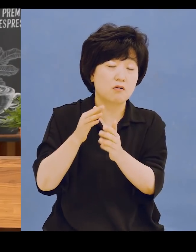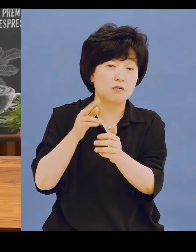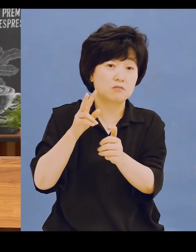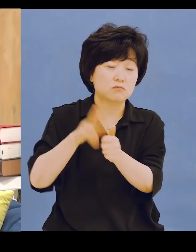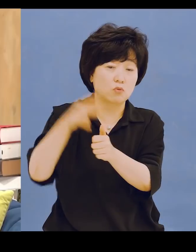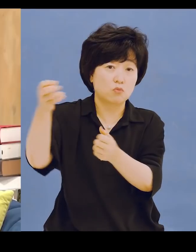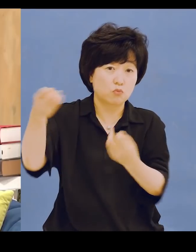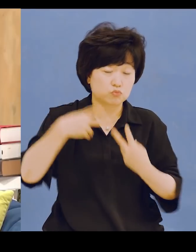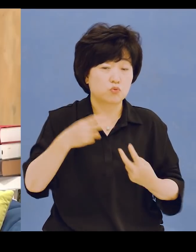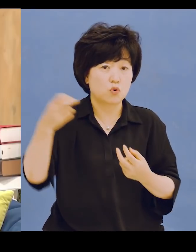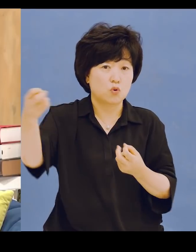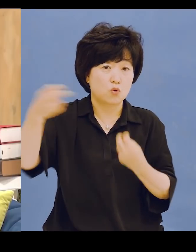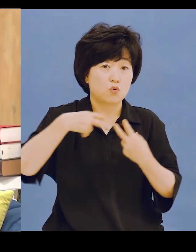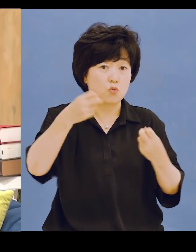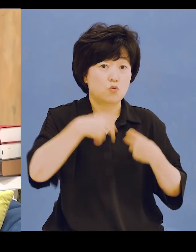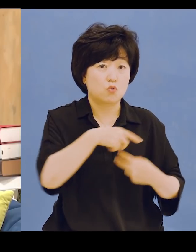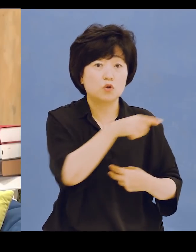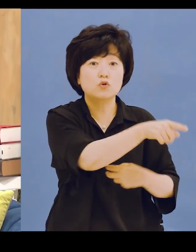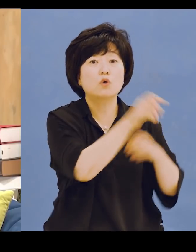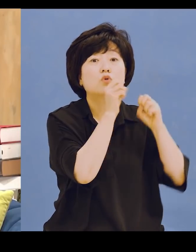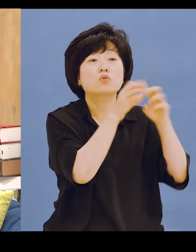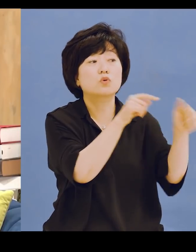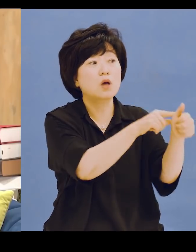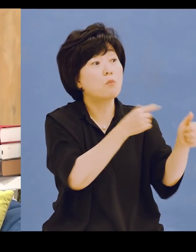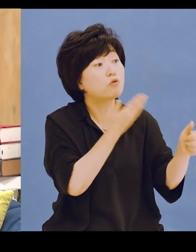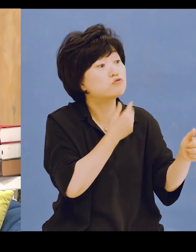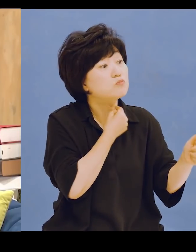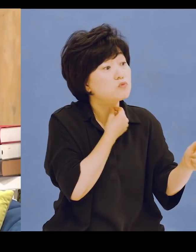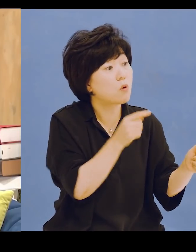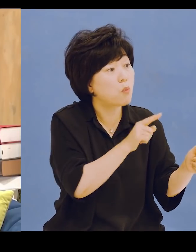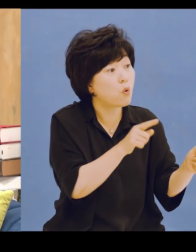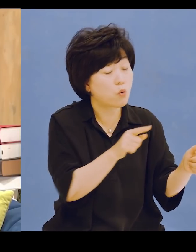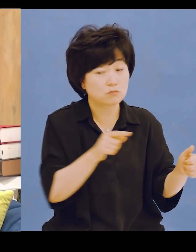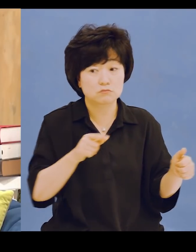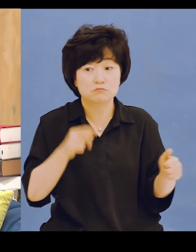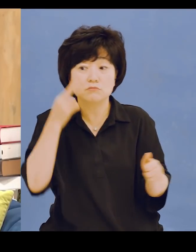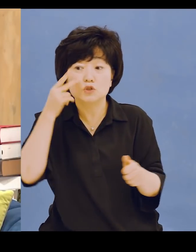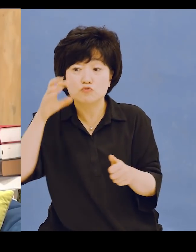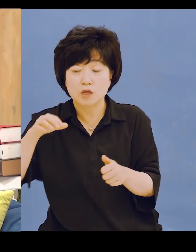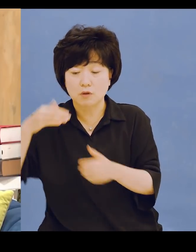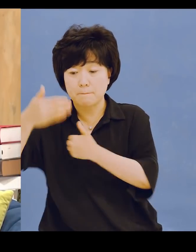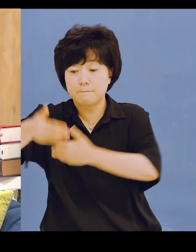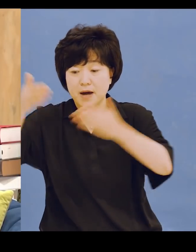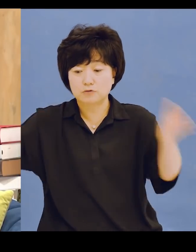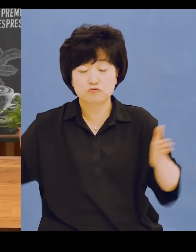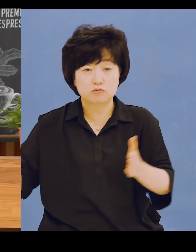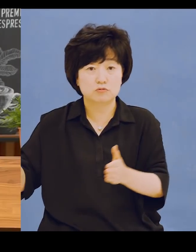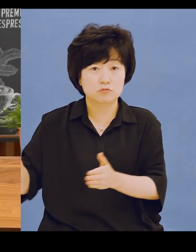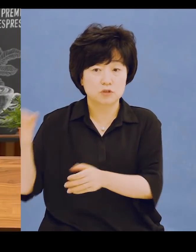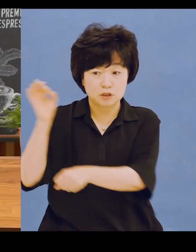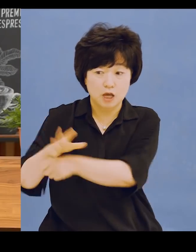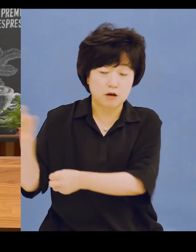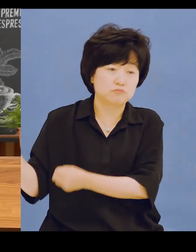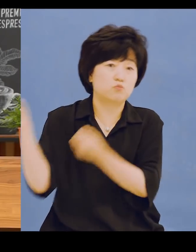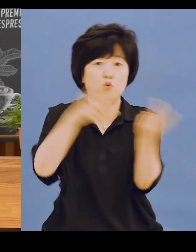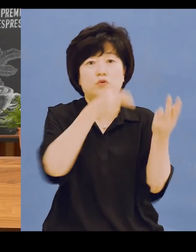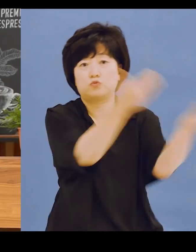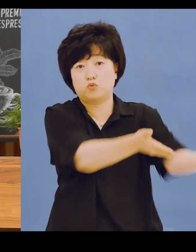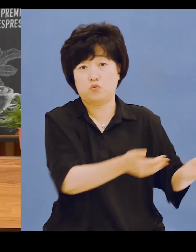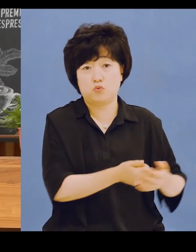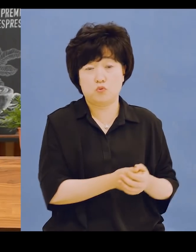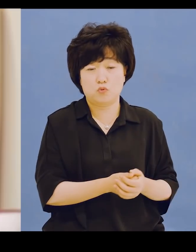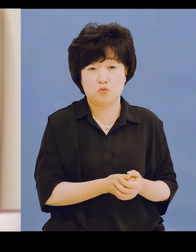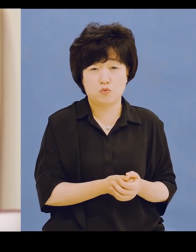왜냐하면 보내주는군요. 저 선교사는 펩시콜라 외에는 안 먹는 걸 알거든. 아니까. 옛날에 있을 때. 그래서 그걸 박스로 탁 보내요.